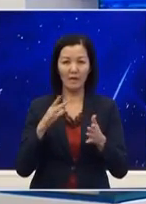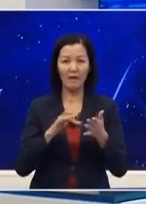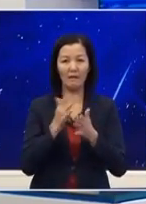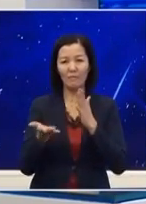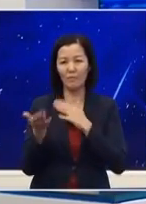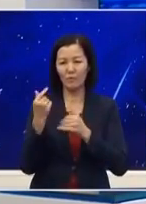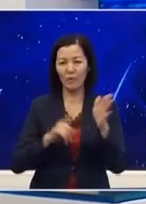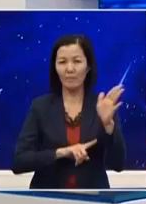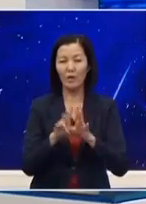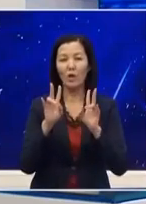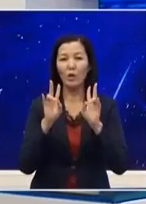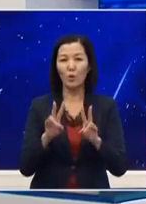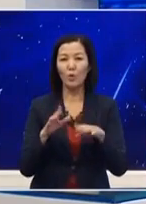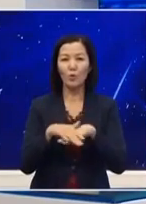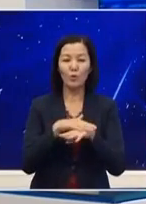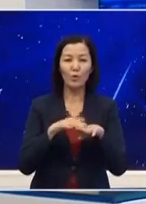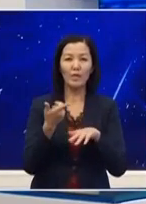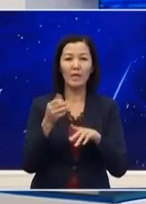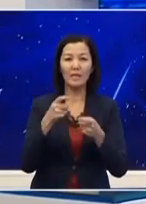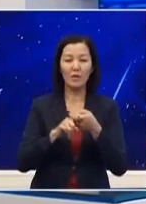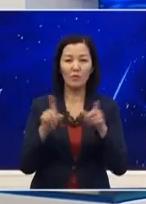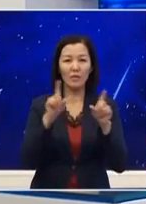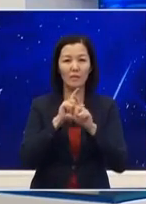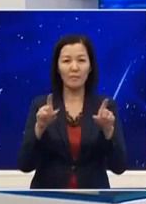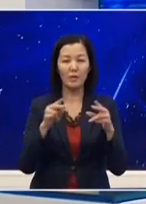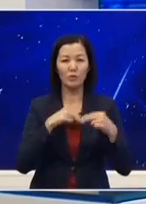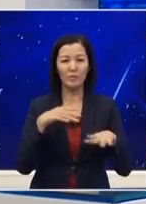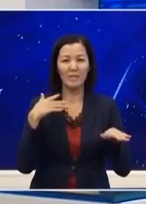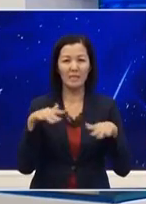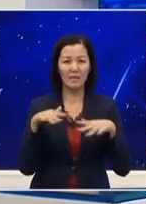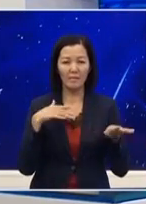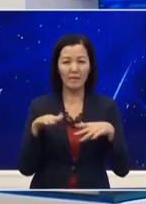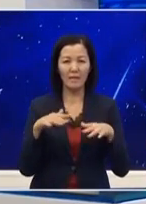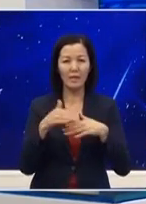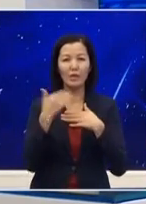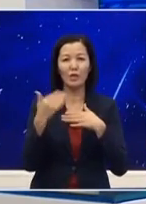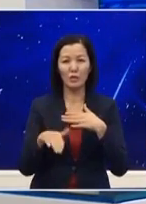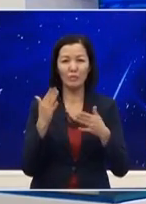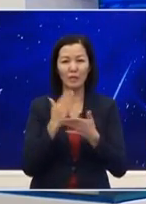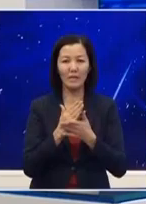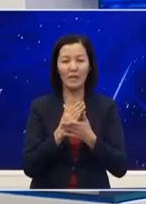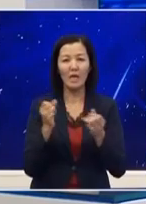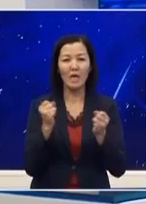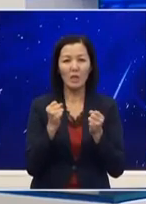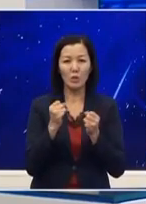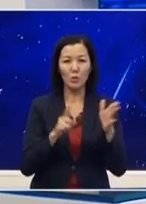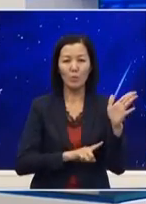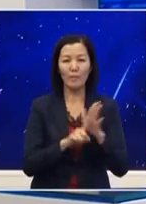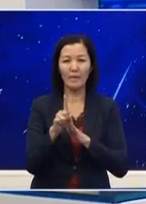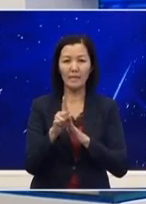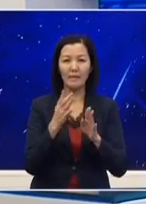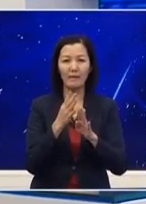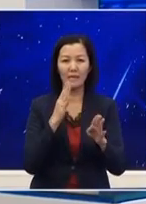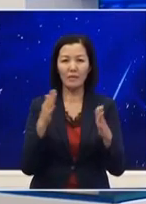келгелі қашан. Бірақ тұрғындарды газға қосатын мекемелер жұмысының сылбырлығынан іс кешеуілдеп жатыр. Қыс болса келді, кезегін